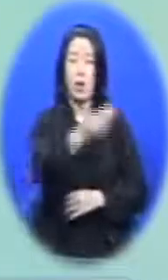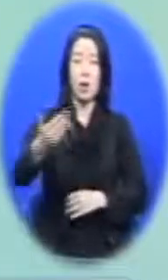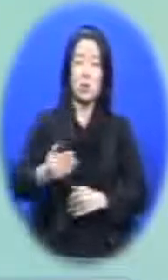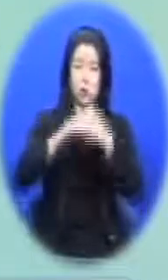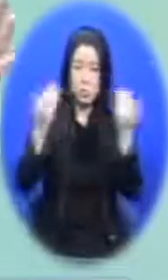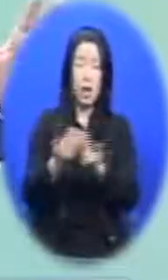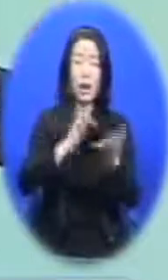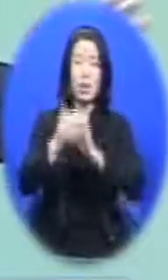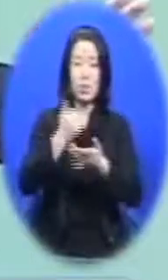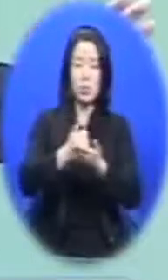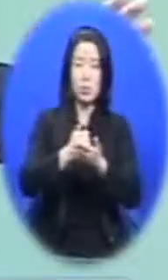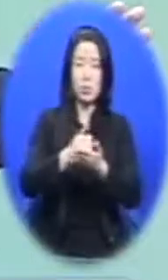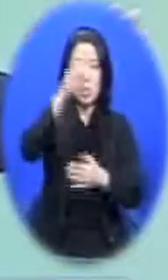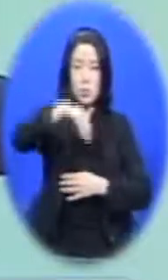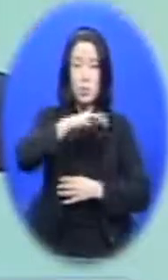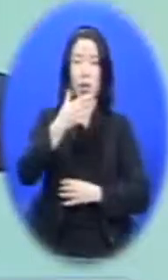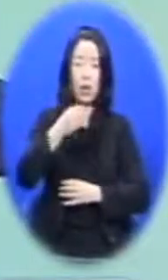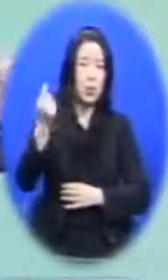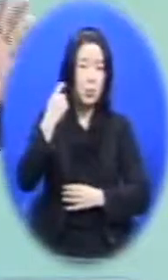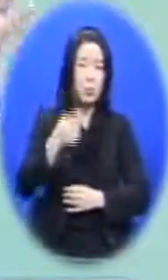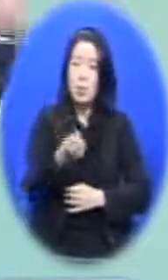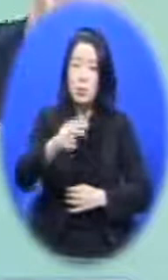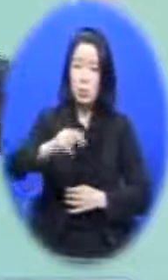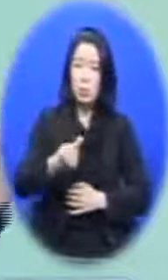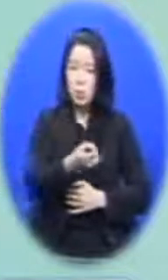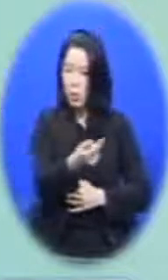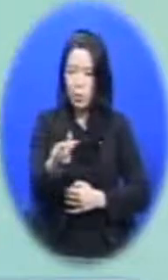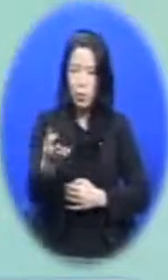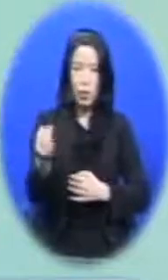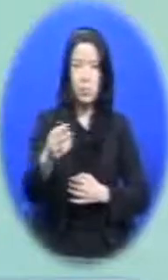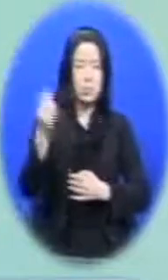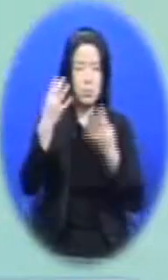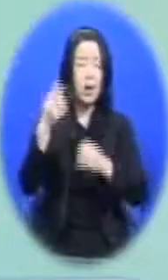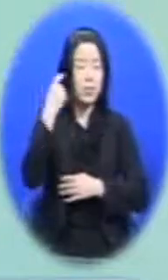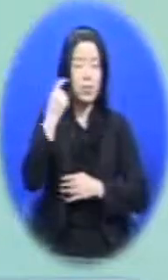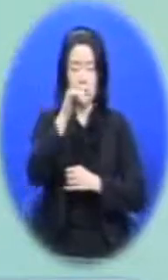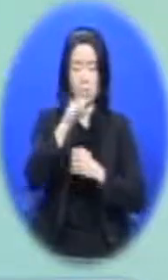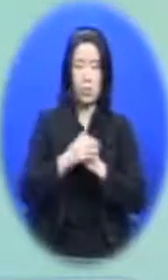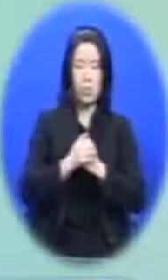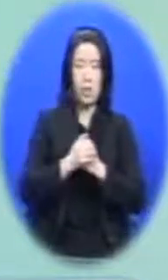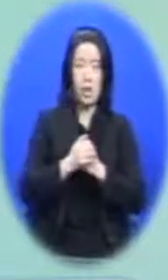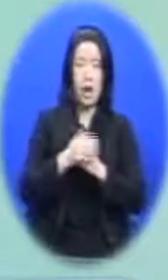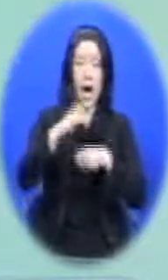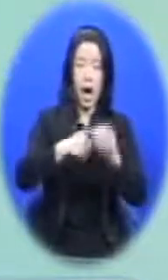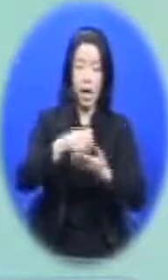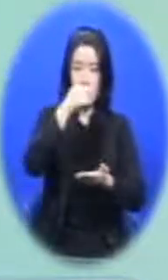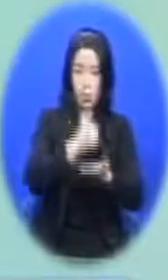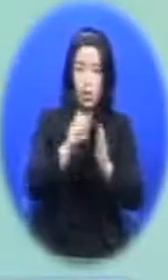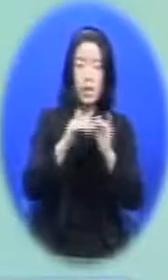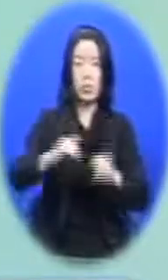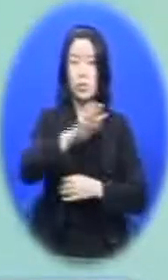여러분들은 다 예수님의 십자가의 복음을 적어도 뭐 여러 번 들으셨을 거예요. 하나님이 죄인인